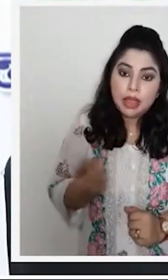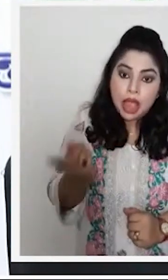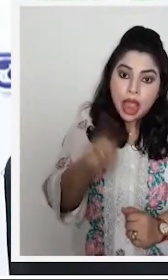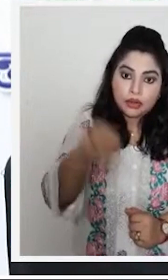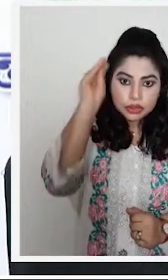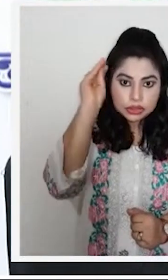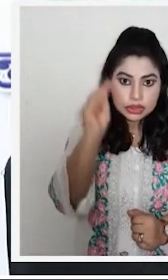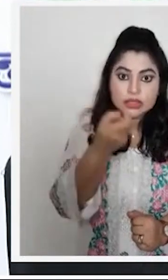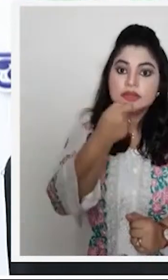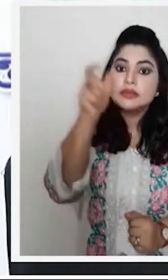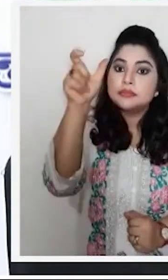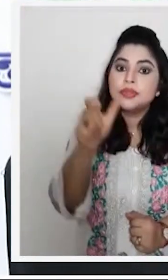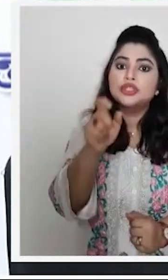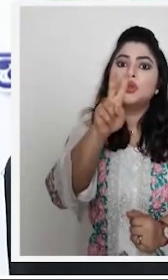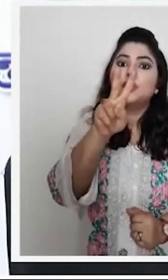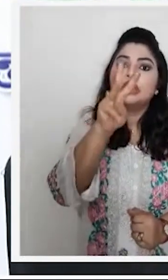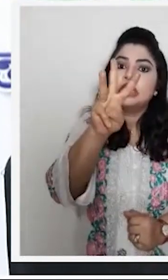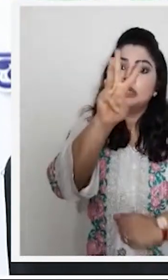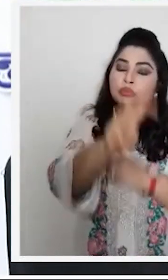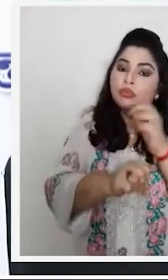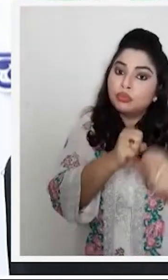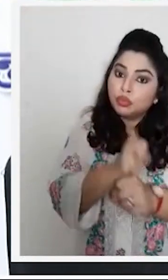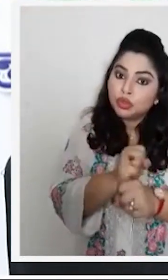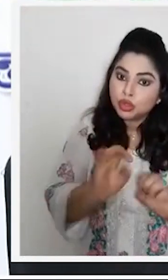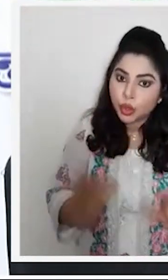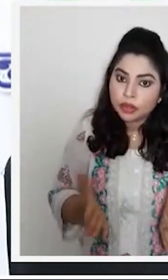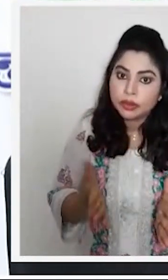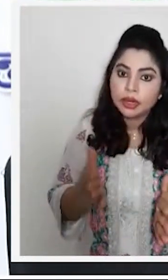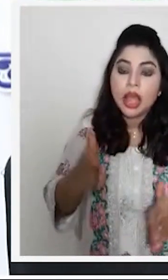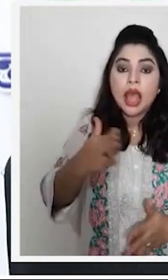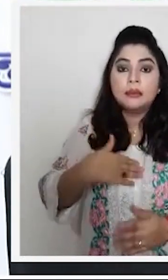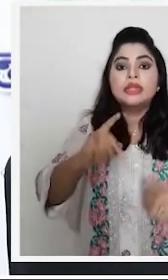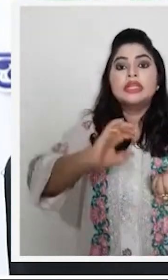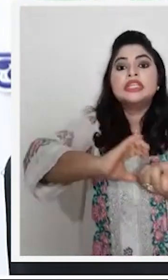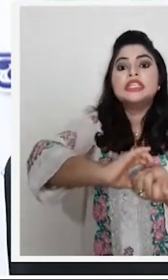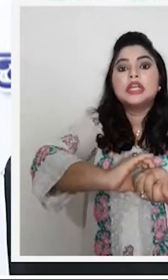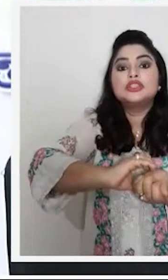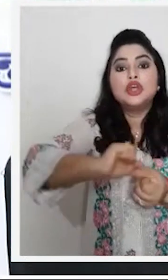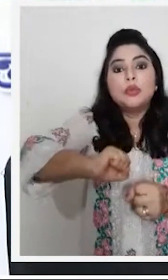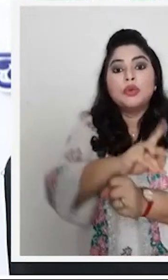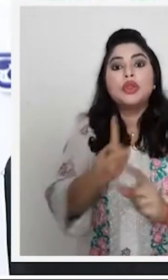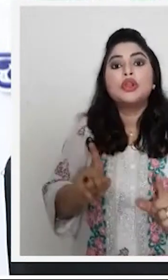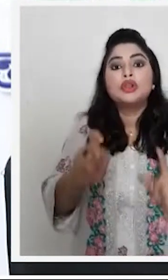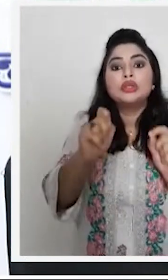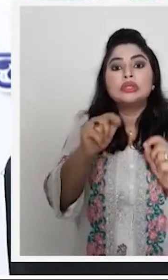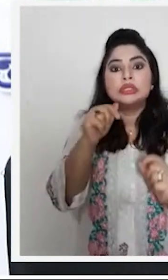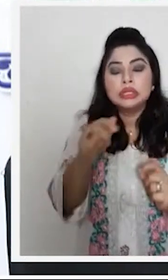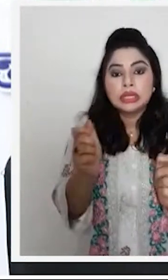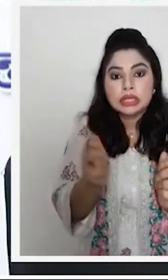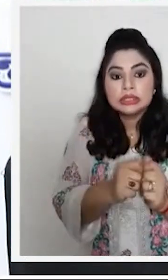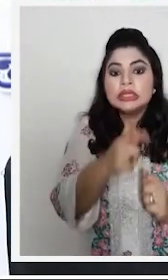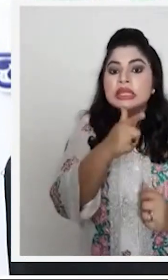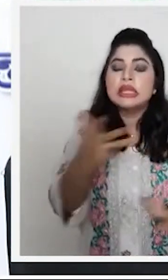হলো তাই পরিসংখ্যানটি দেবেন। আমি আরও একটি জিনিস আপনাদেরকে জানাতে চাই, যেহেতু বিষয়টি 2 থেকে 3 বছরের জন্য হতে যাচ্ছে,